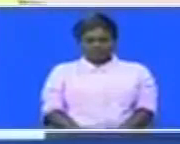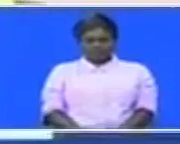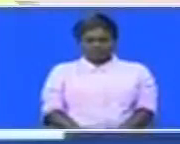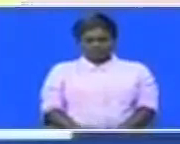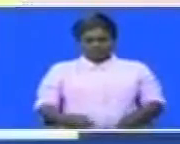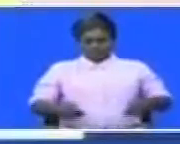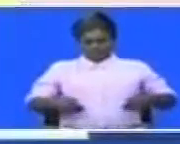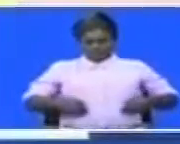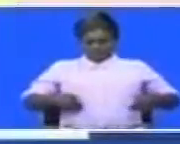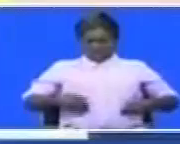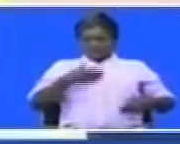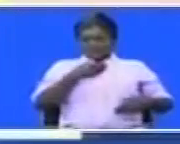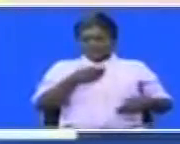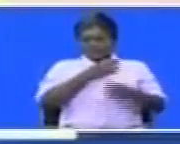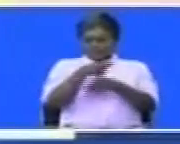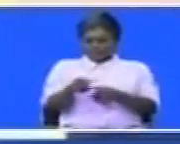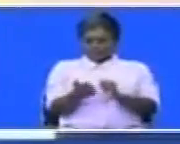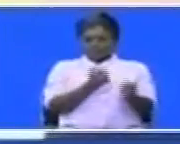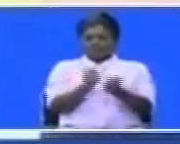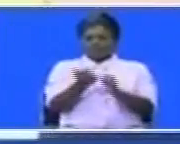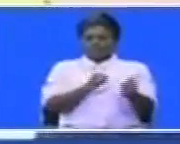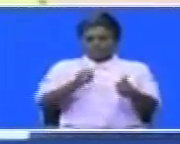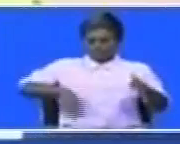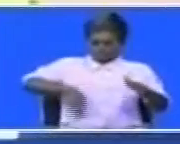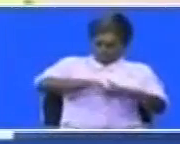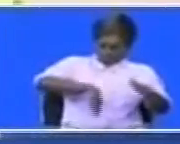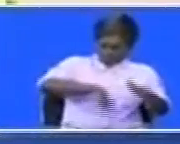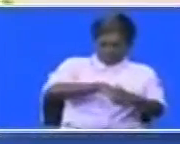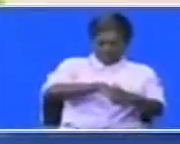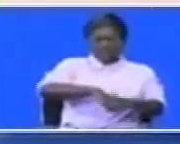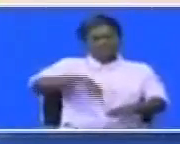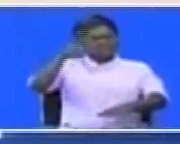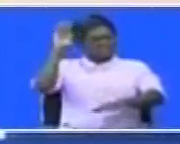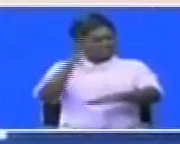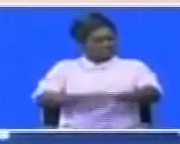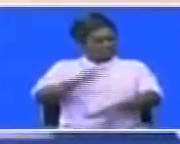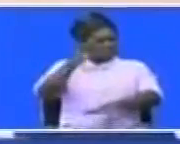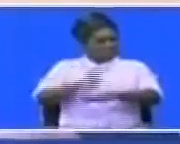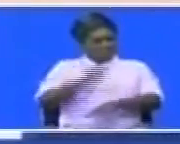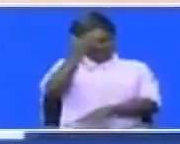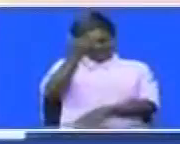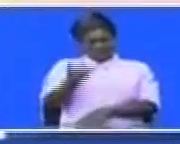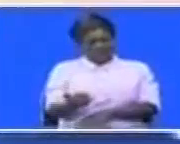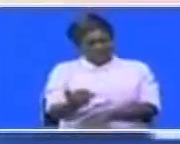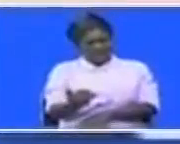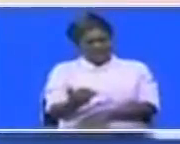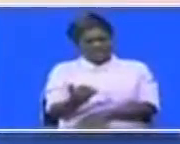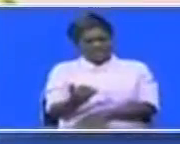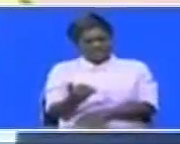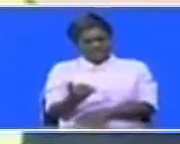Vijana ndugu zangu, kwamba hii mchezo wa futibali ni mchezo mzuri kwa maana unaleta